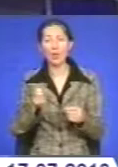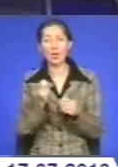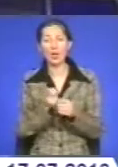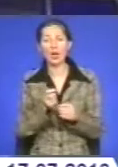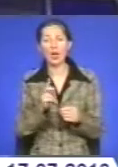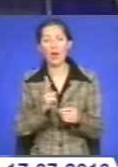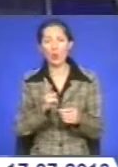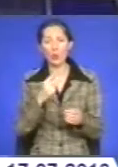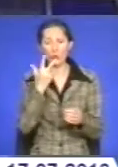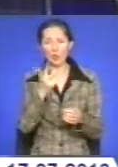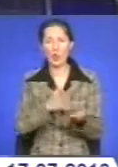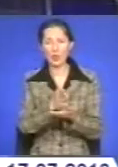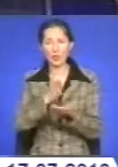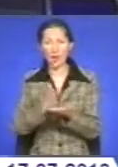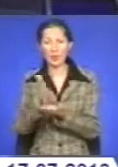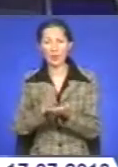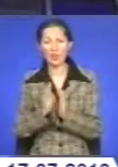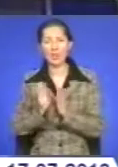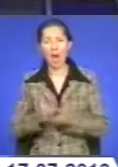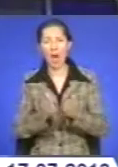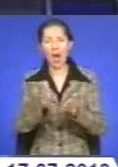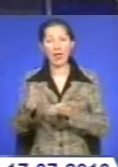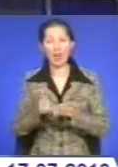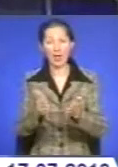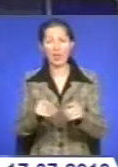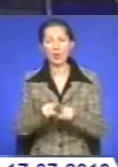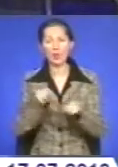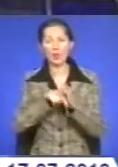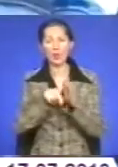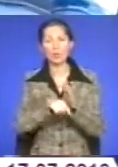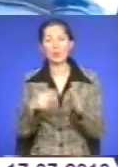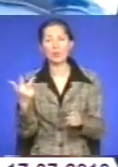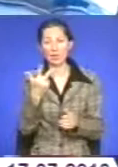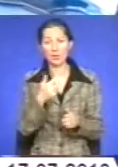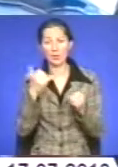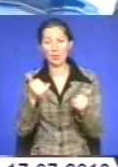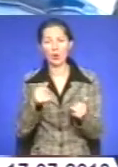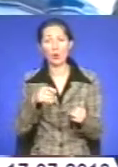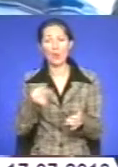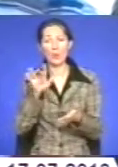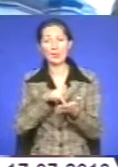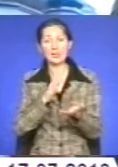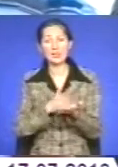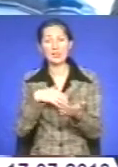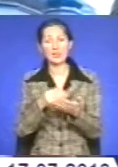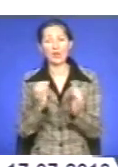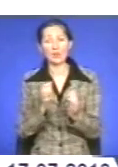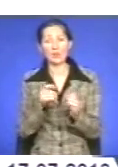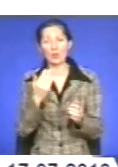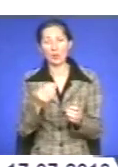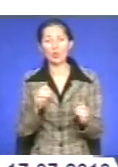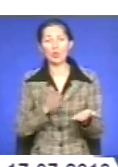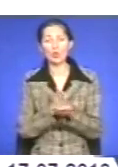символізують трійцю. Тепер у жителів Кривого Рогу є свій оберіг. Вони служили Богу та залучали довіру